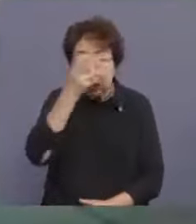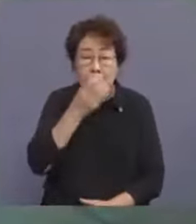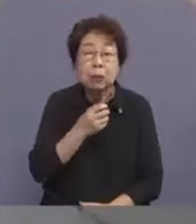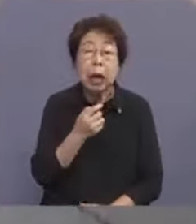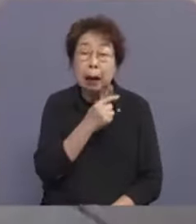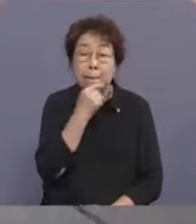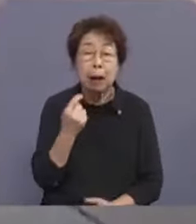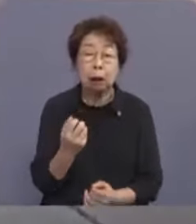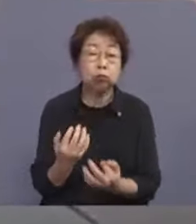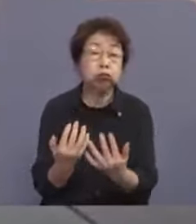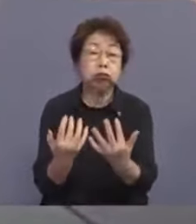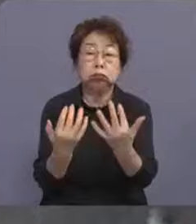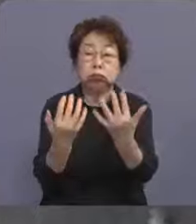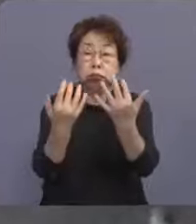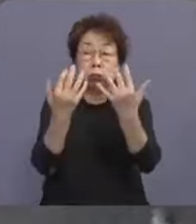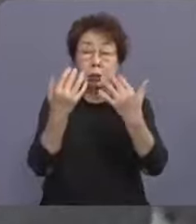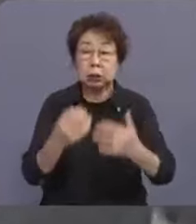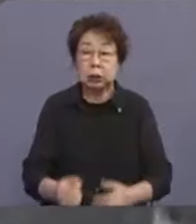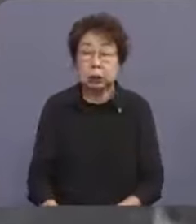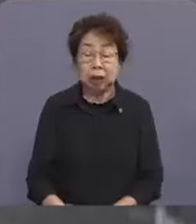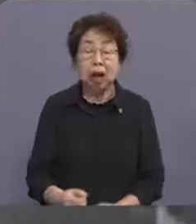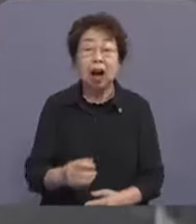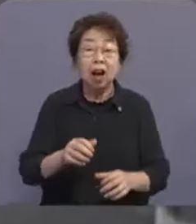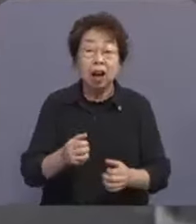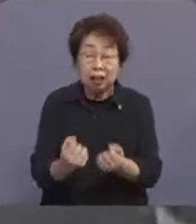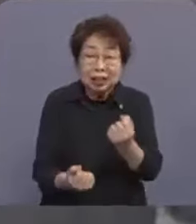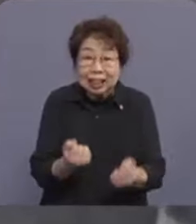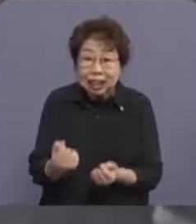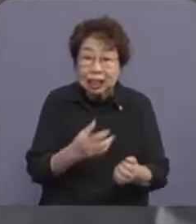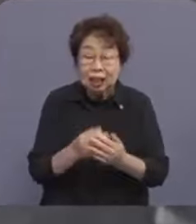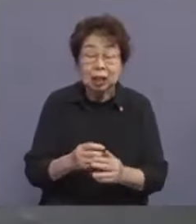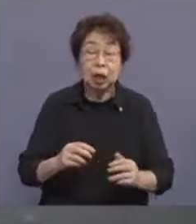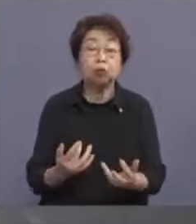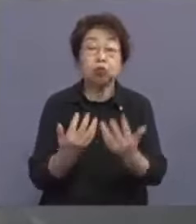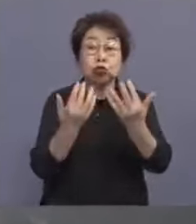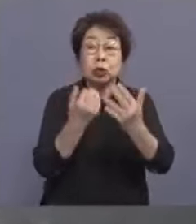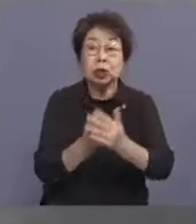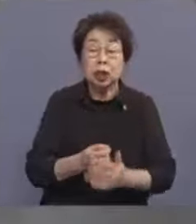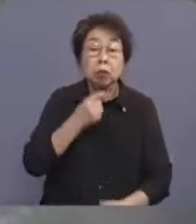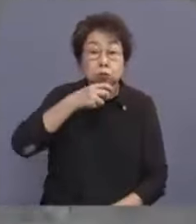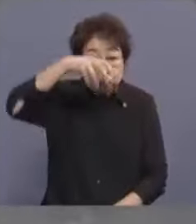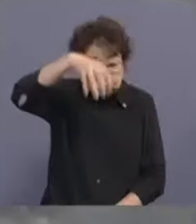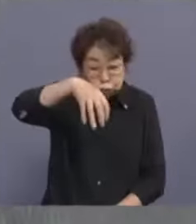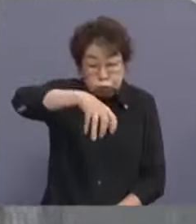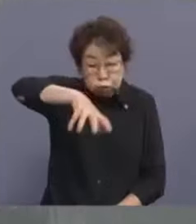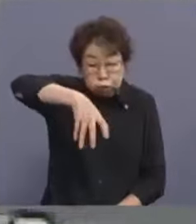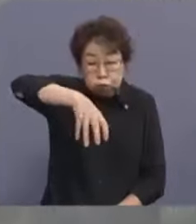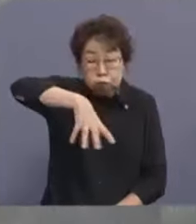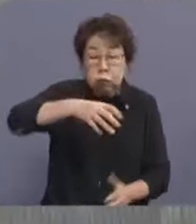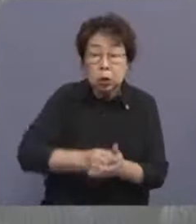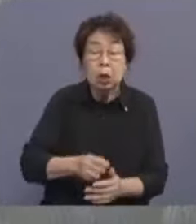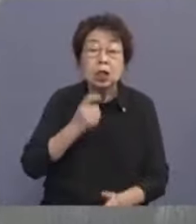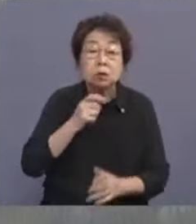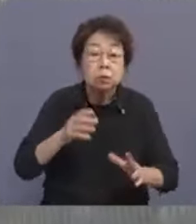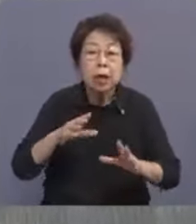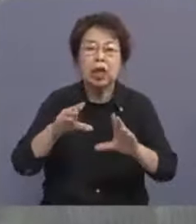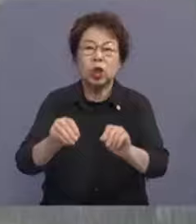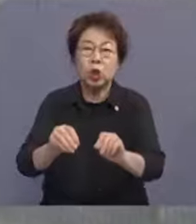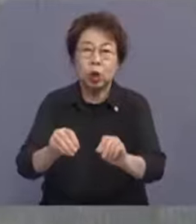시뻘건 불길이 솟아오릅니다. 전기 자전거 배터리에서 시작된 불은 스프링클러가 작동하며 10여 분 만에